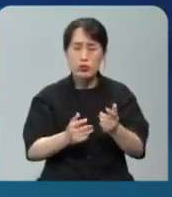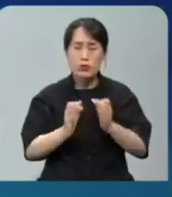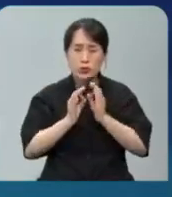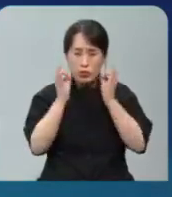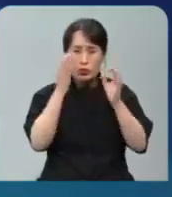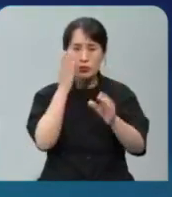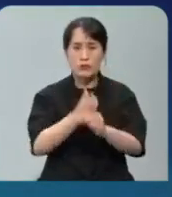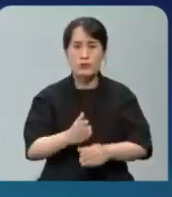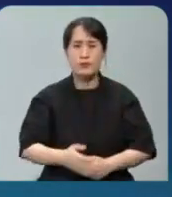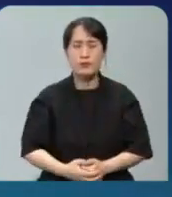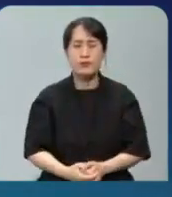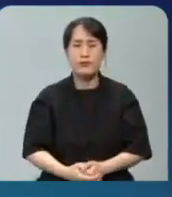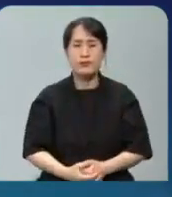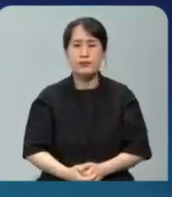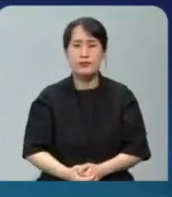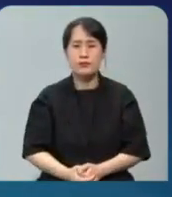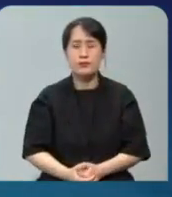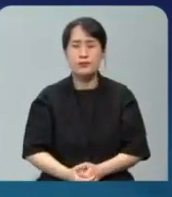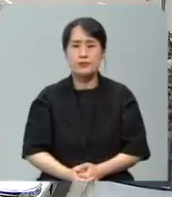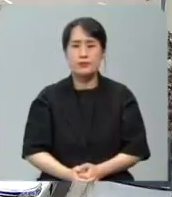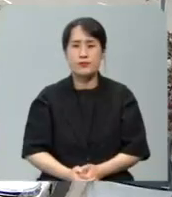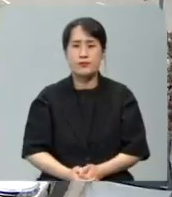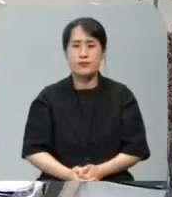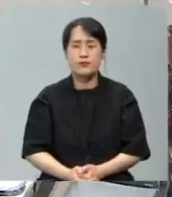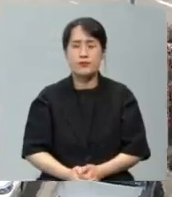있습니다 이정훈 기자의 보도입니다